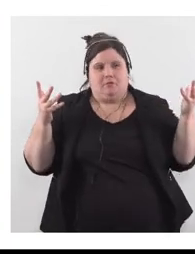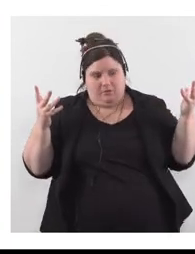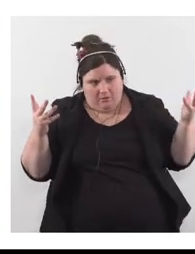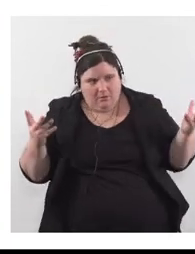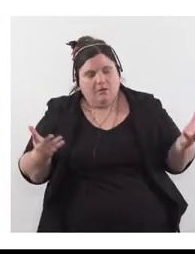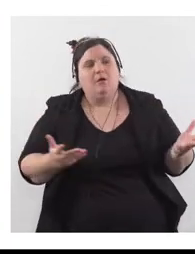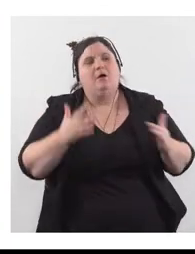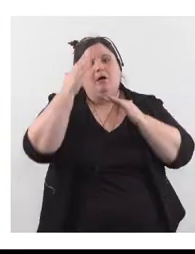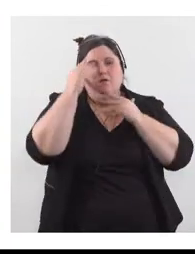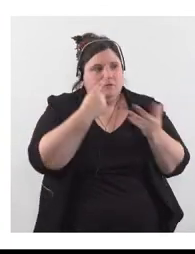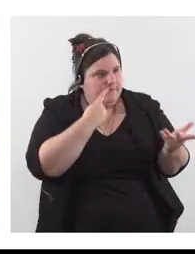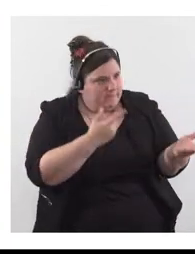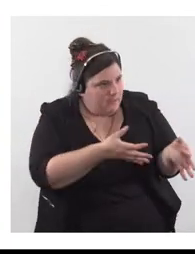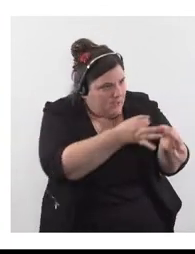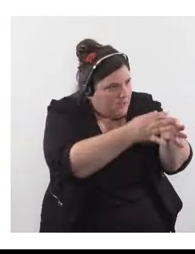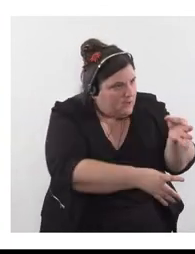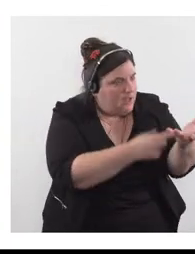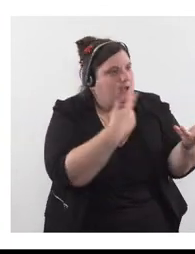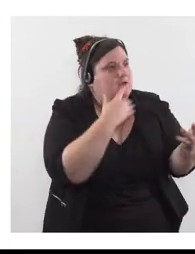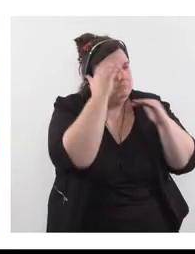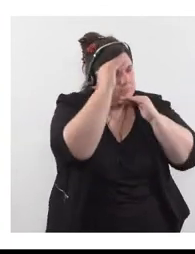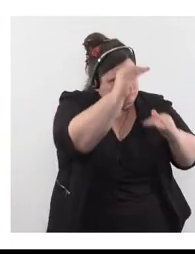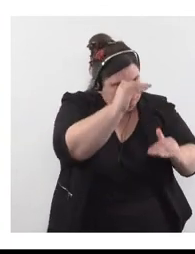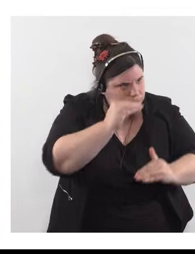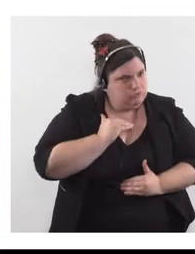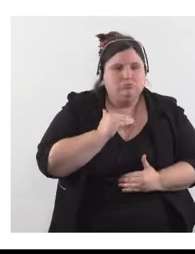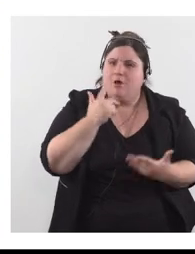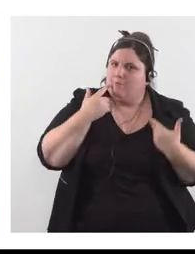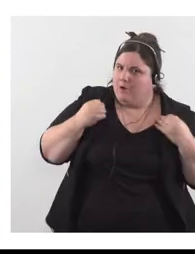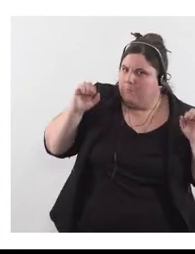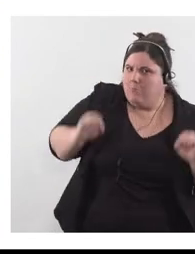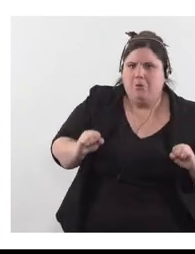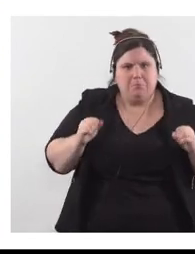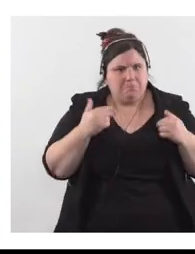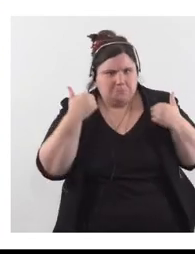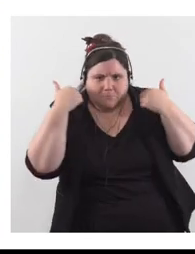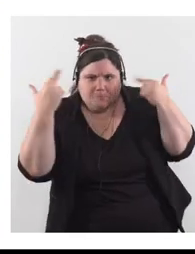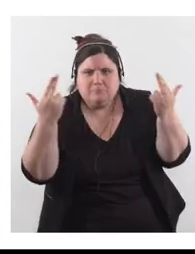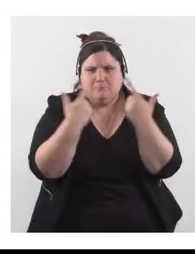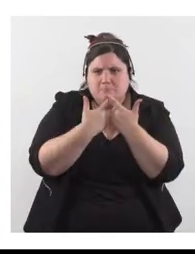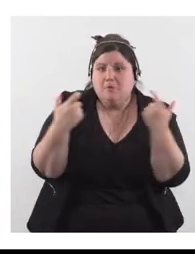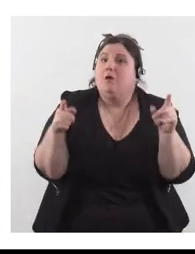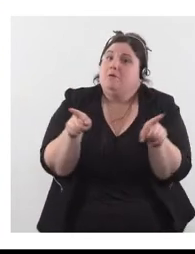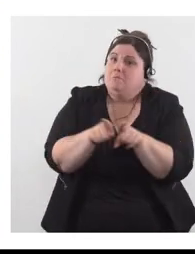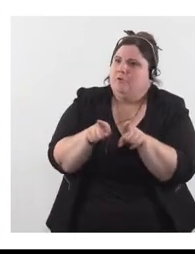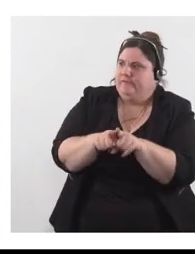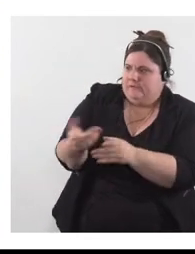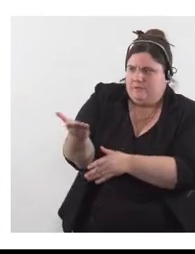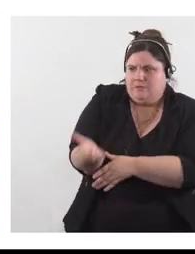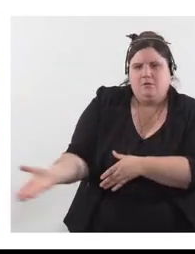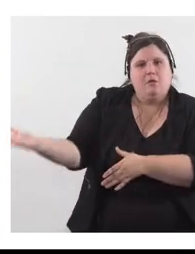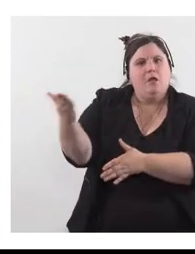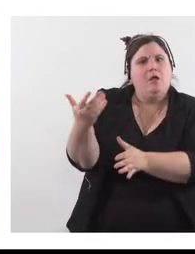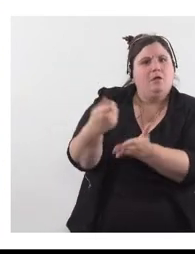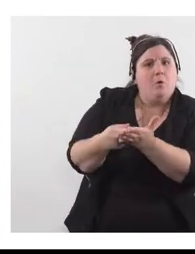donné la confiance de pouvoir me lever pour me défendre, mais c'était également un message fort envers les